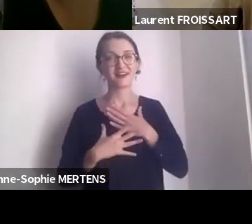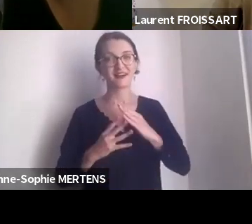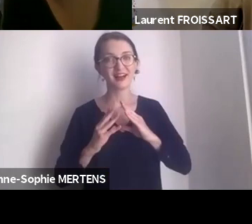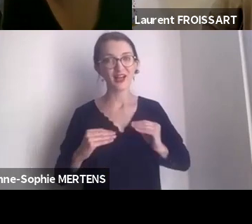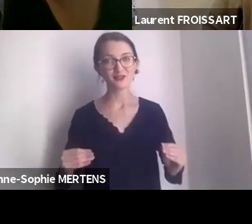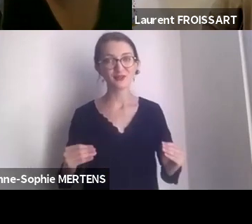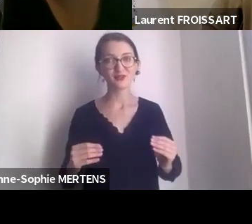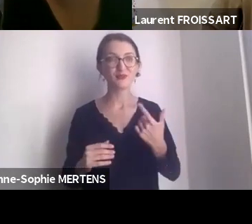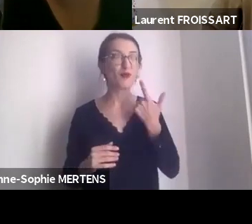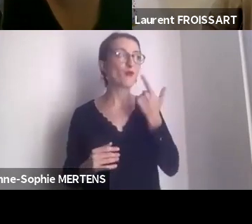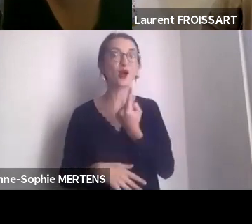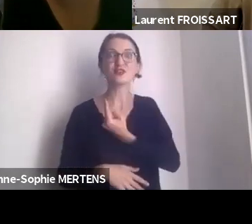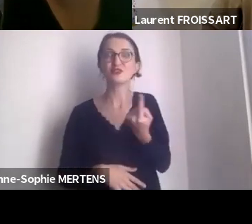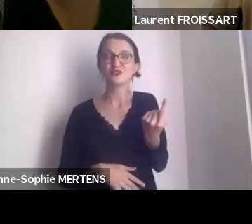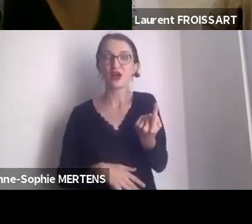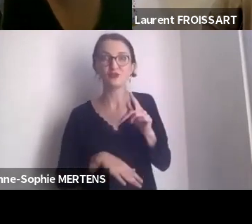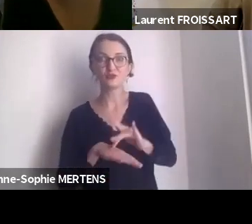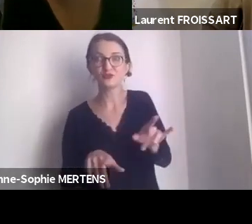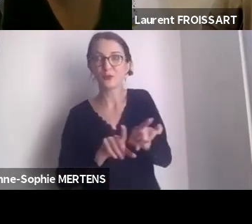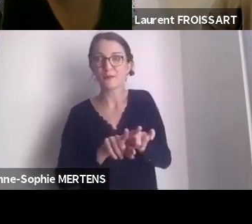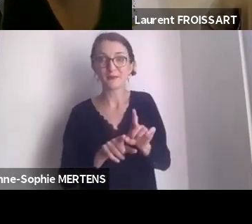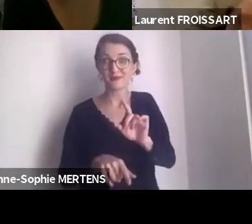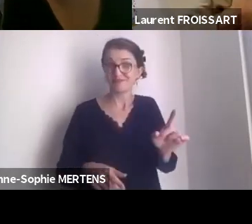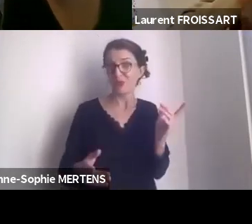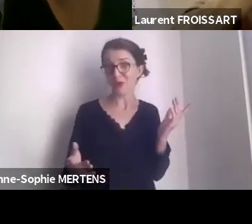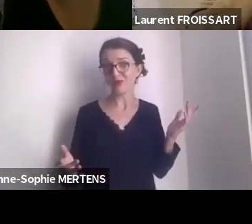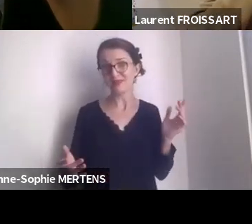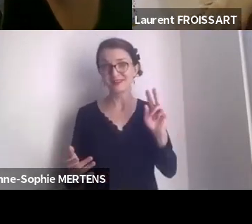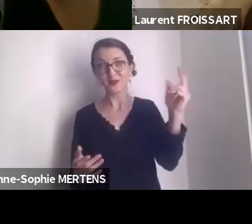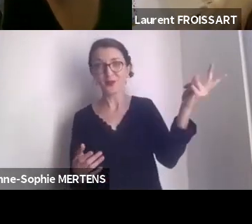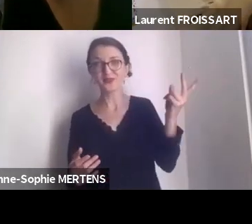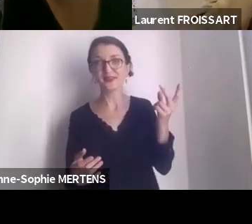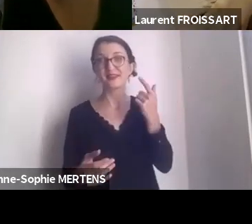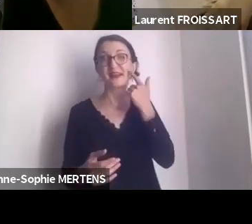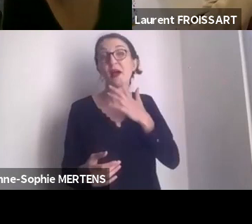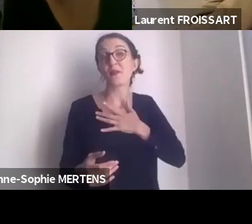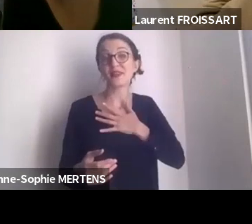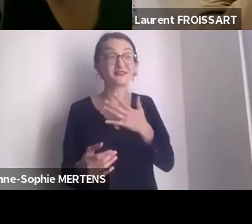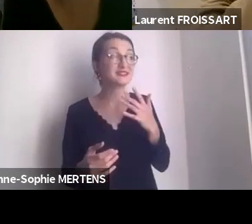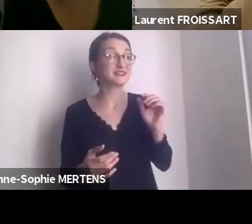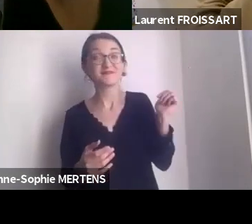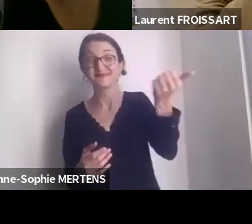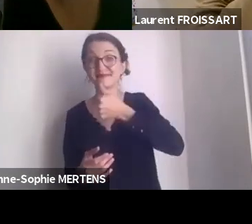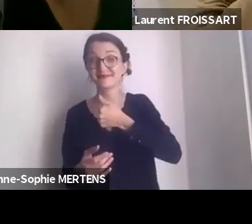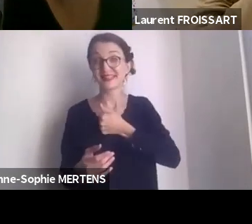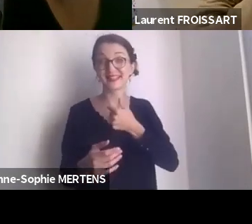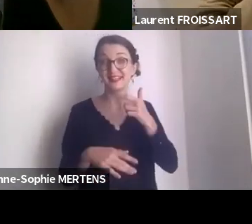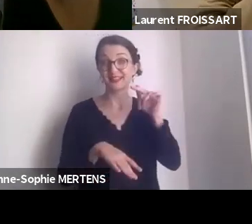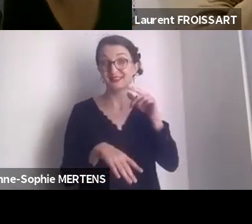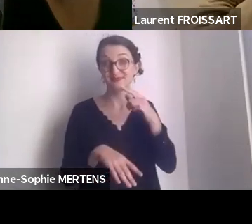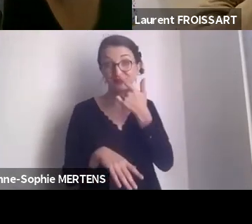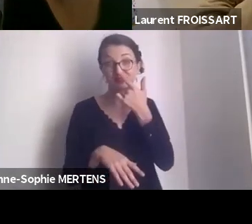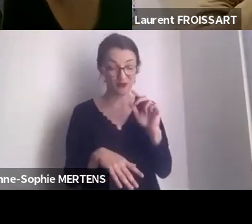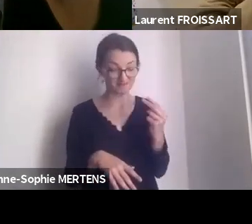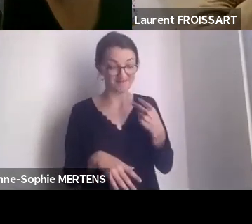chacun a pu ressentir cette adaptation au chaos et se dire, mais est-ce que je suis le seul à vivre ça ? Là, vous êtes en train de nous dire que non. On a un